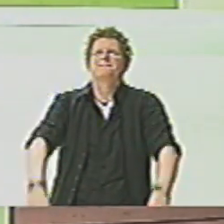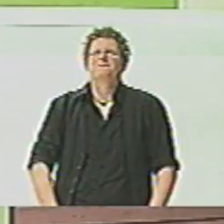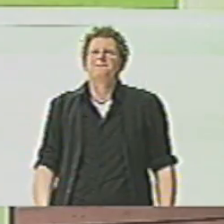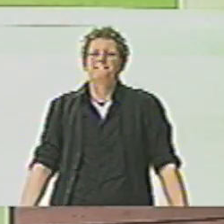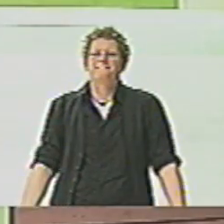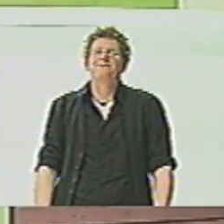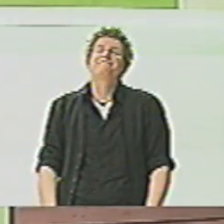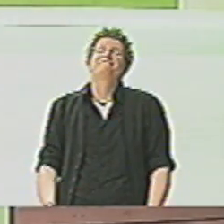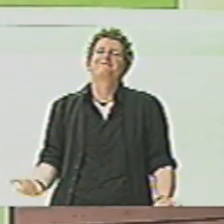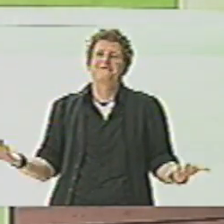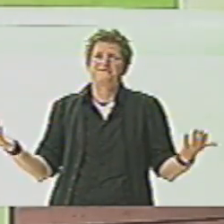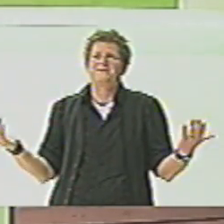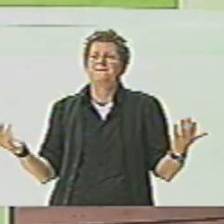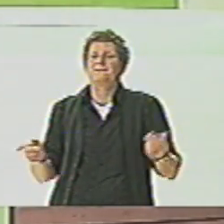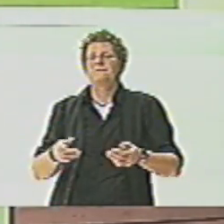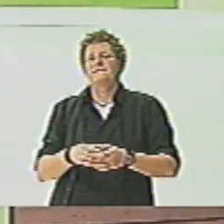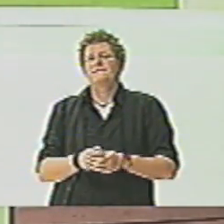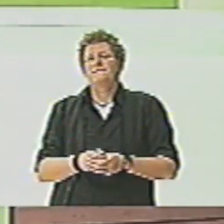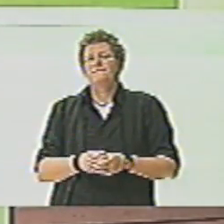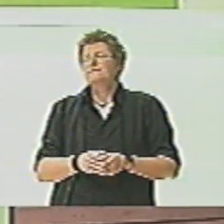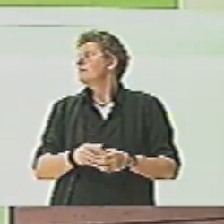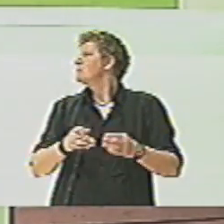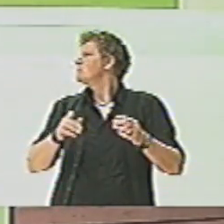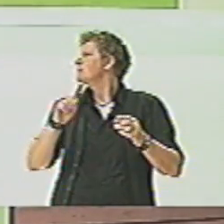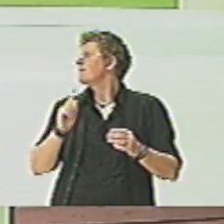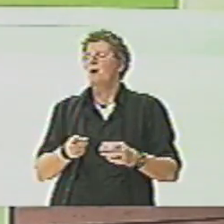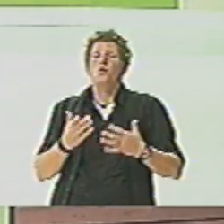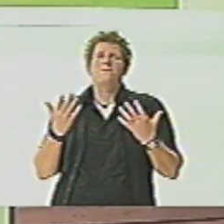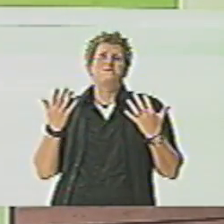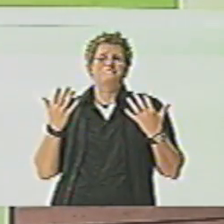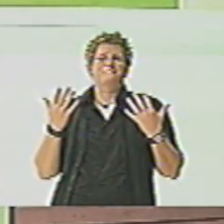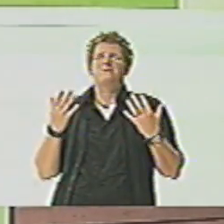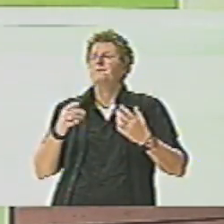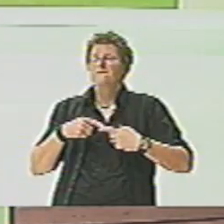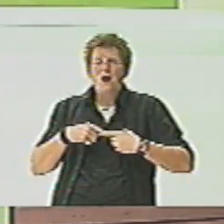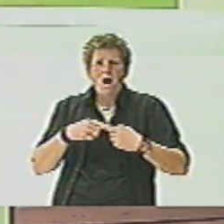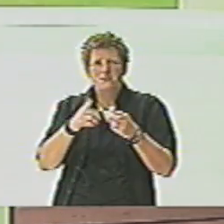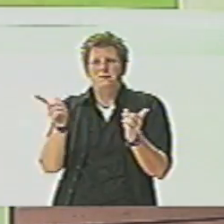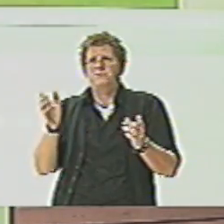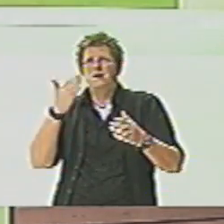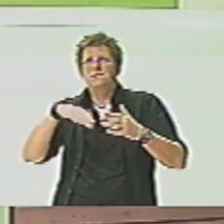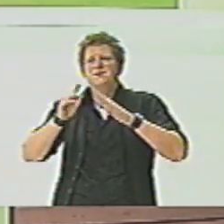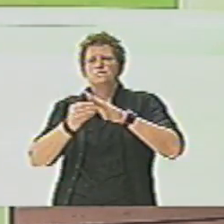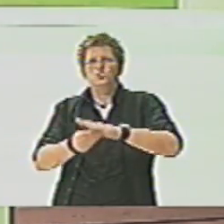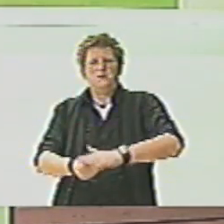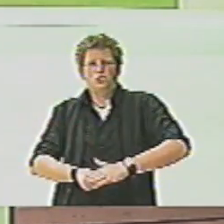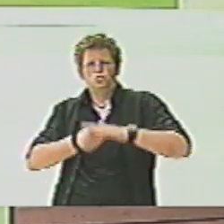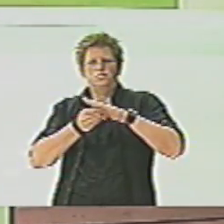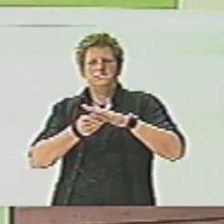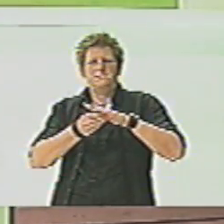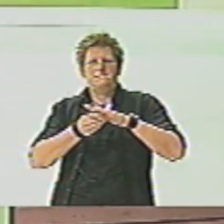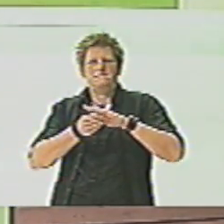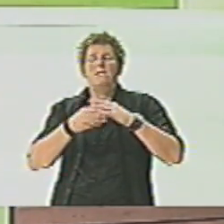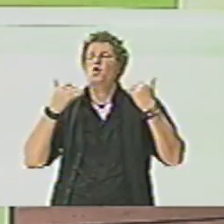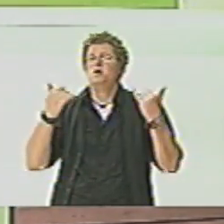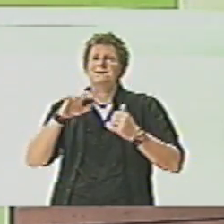Ja, allen liebe Freundinnen und Freunde, die zu diesem Erfolg beigetragen haben, an dieser Stelle ganz herzlichen Dank.